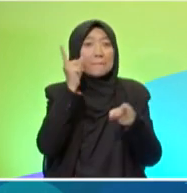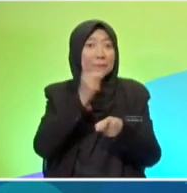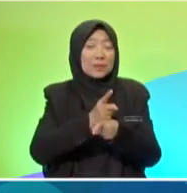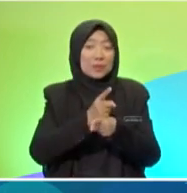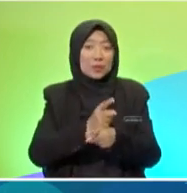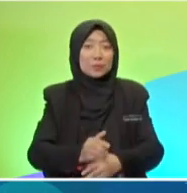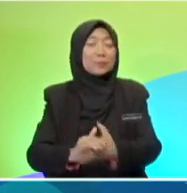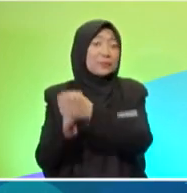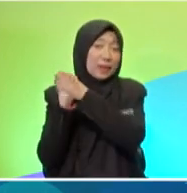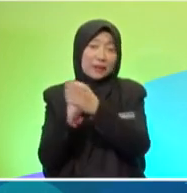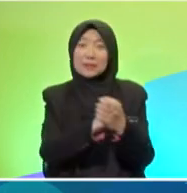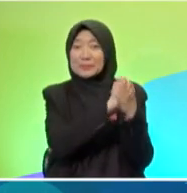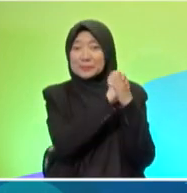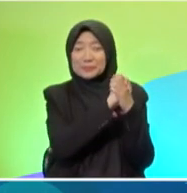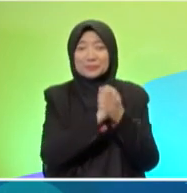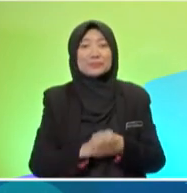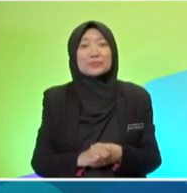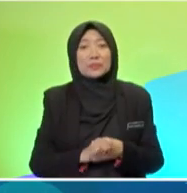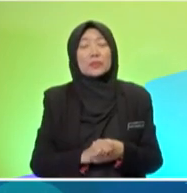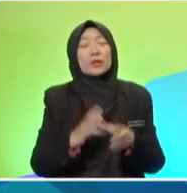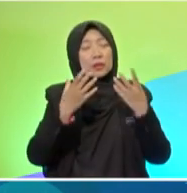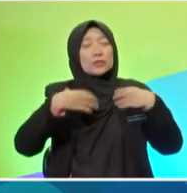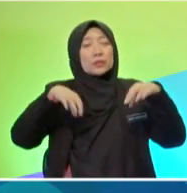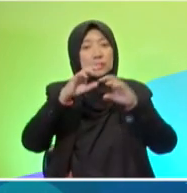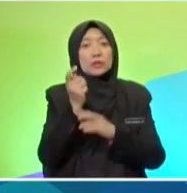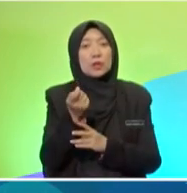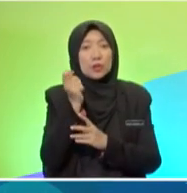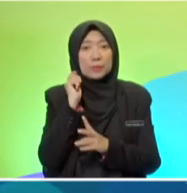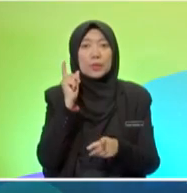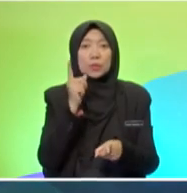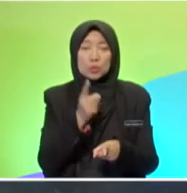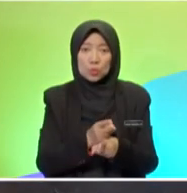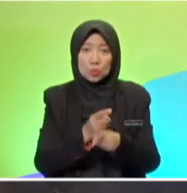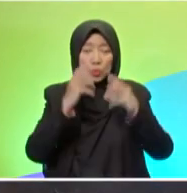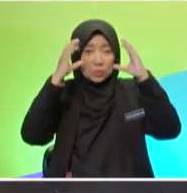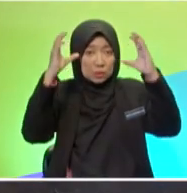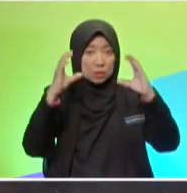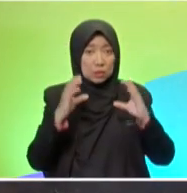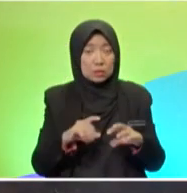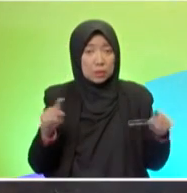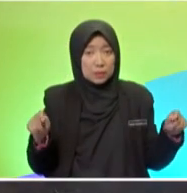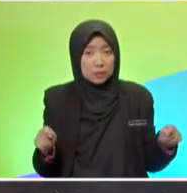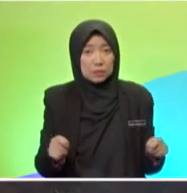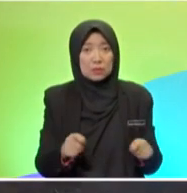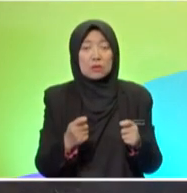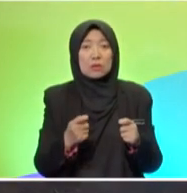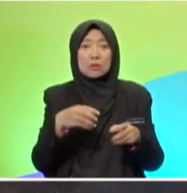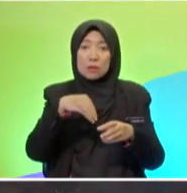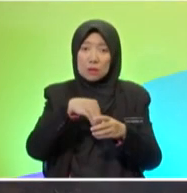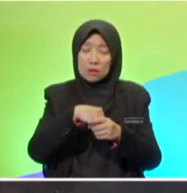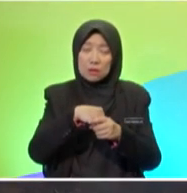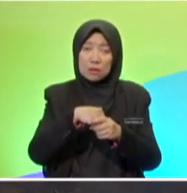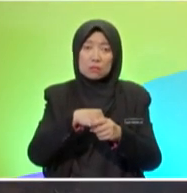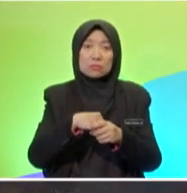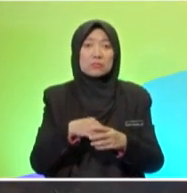apa ya betul cari yang paling penting kita tidak bertindak adalah situasi seperti ini apabila